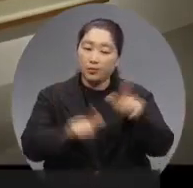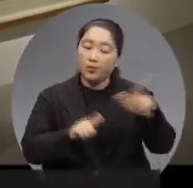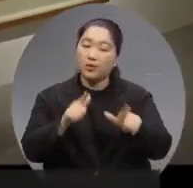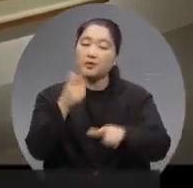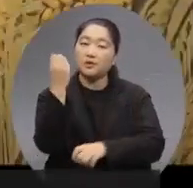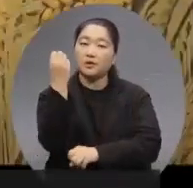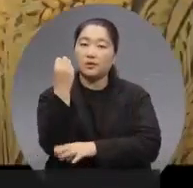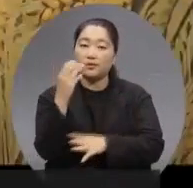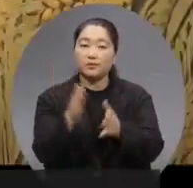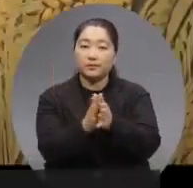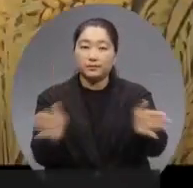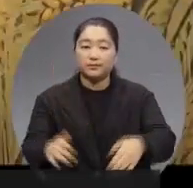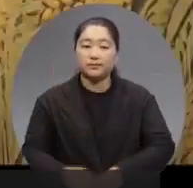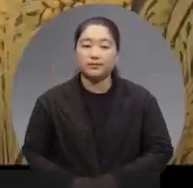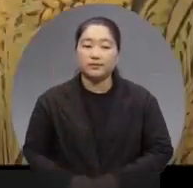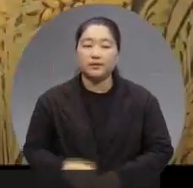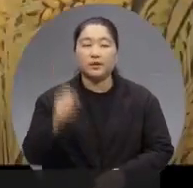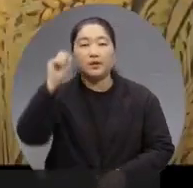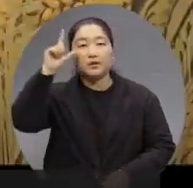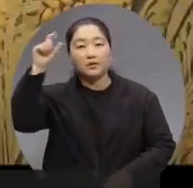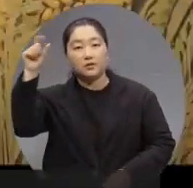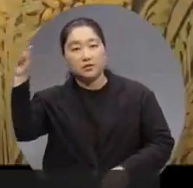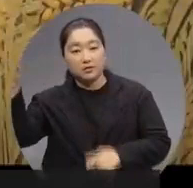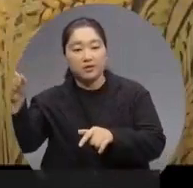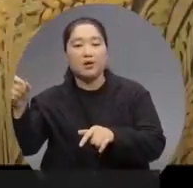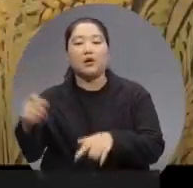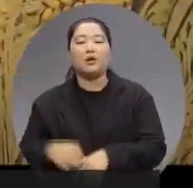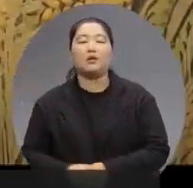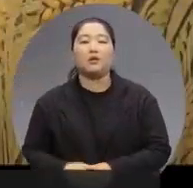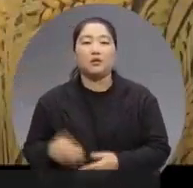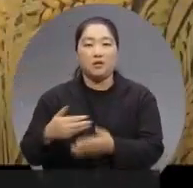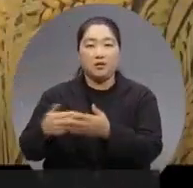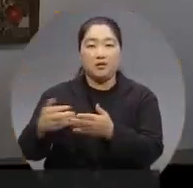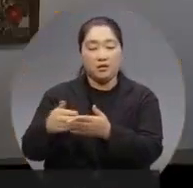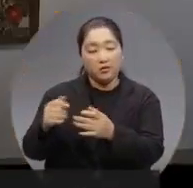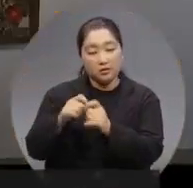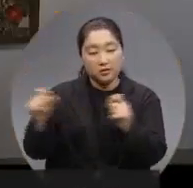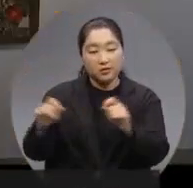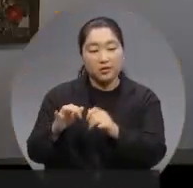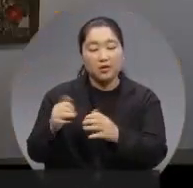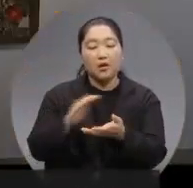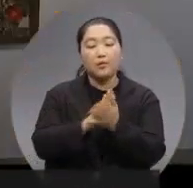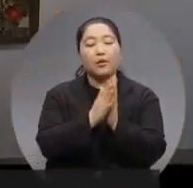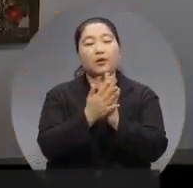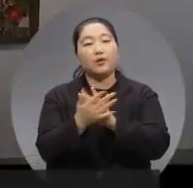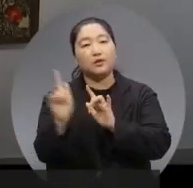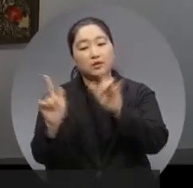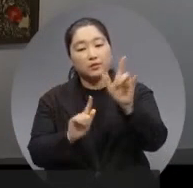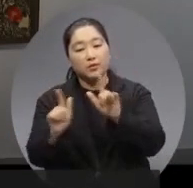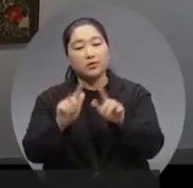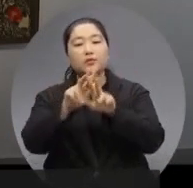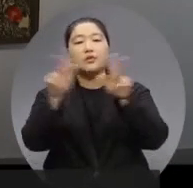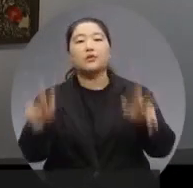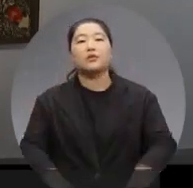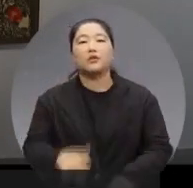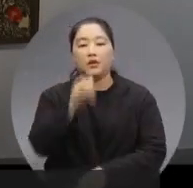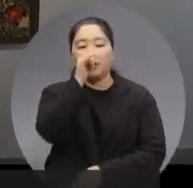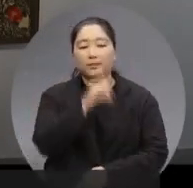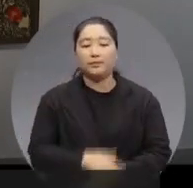시작한 작품에서 추상화까지 선생님의 그런 변화된 과정들을 볼 수 있는 그런 전시입니다